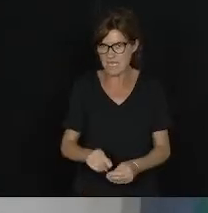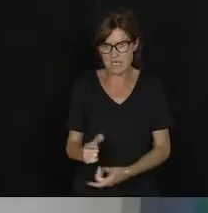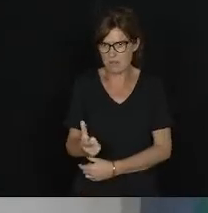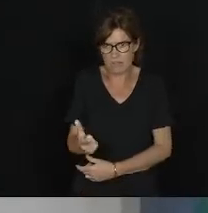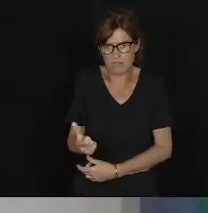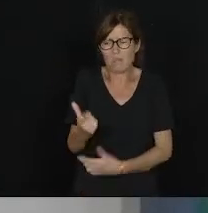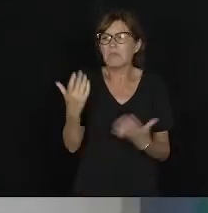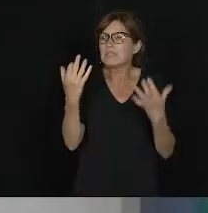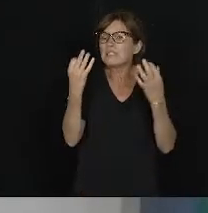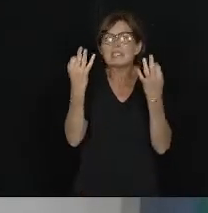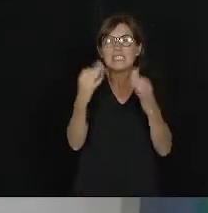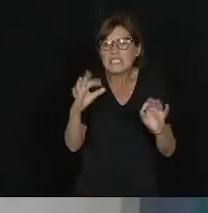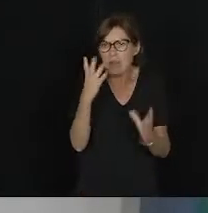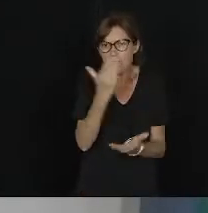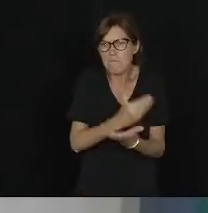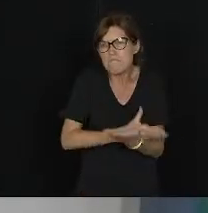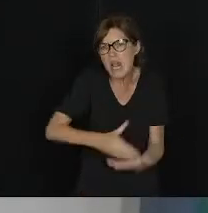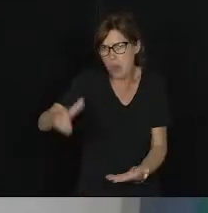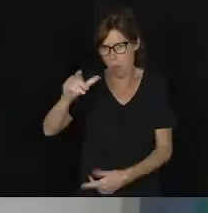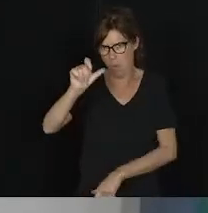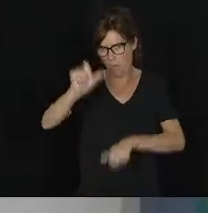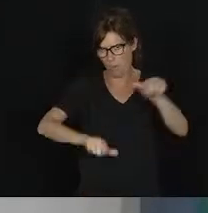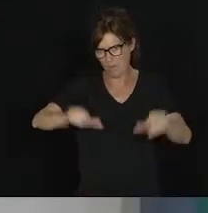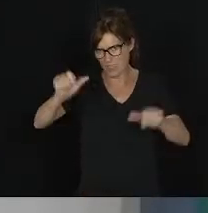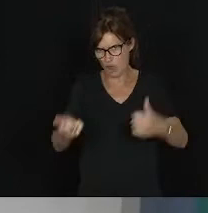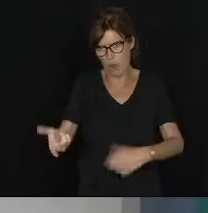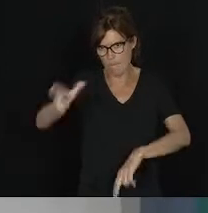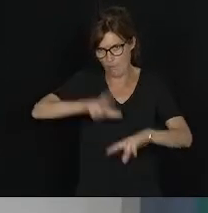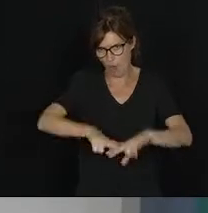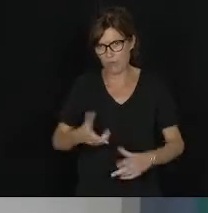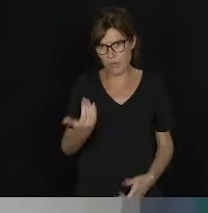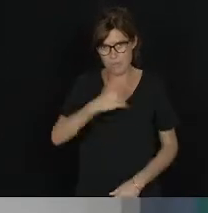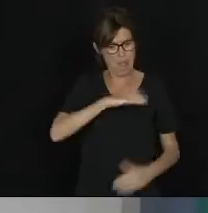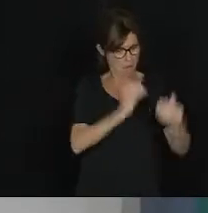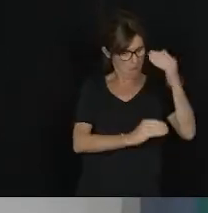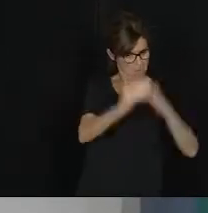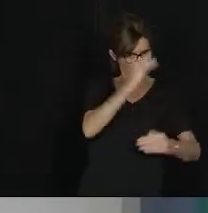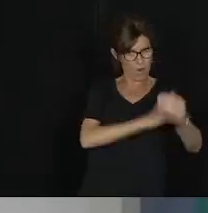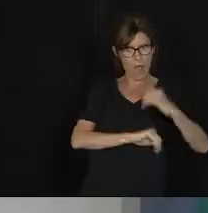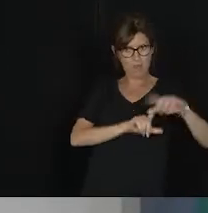personnes, et qui permettra de mettre en place